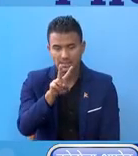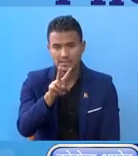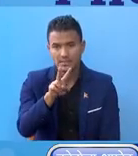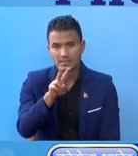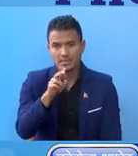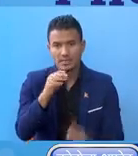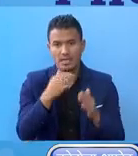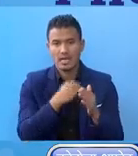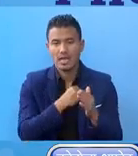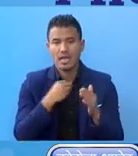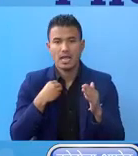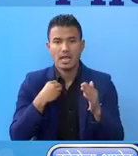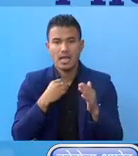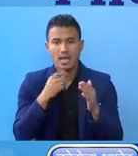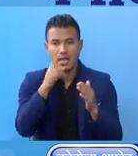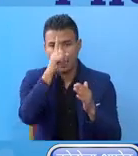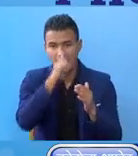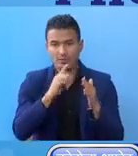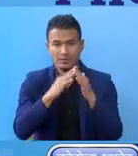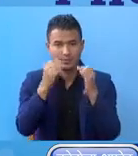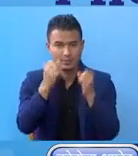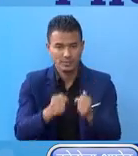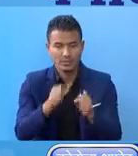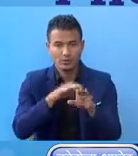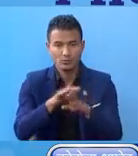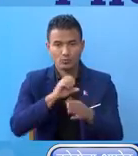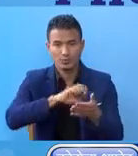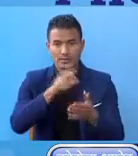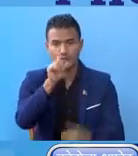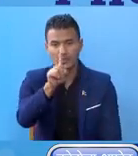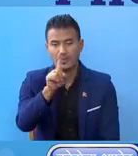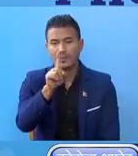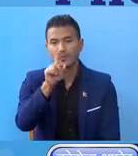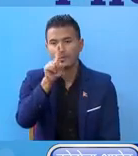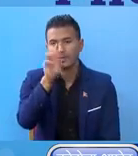1,262 आइसोलेसनमा रहनुभएको संख्या हो यो। प्रदेश एकमा